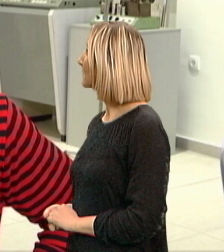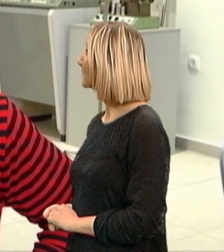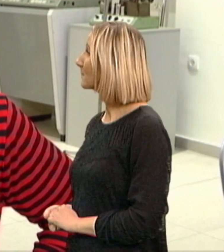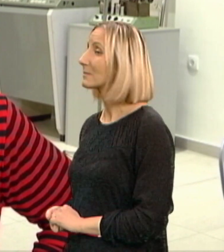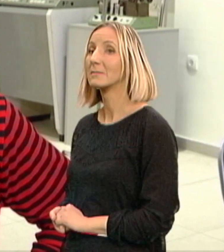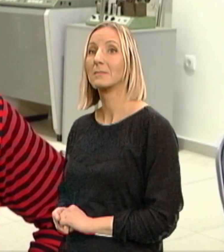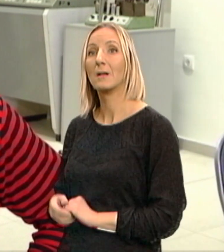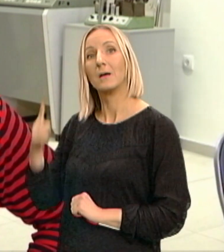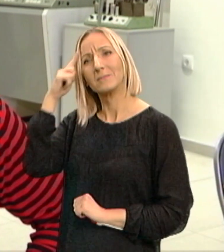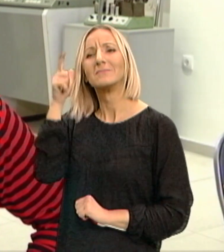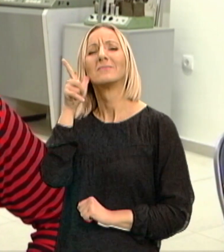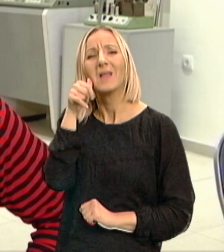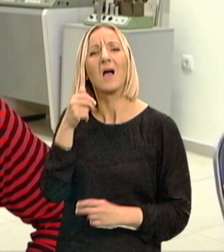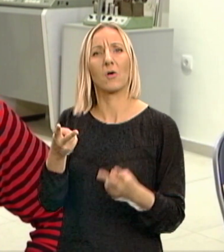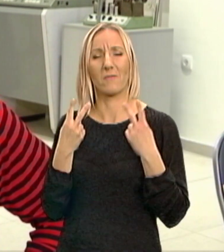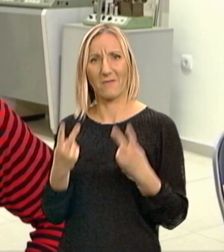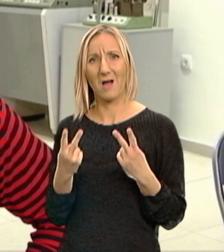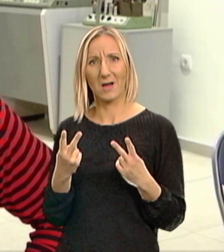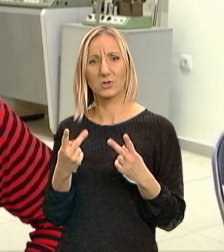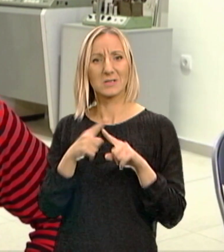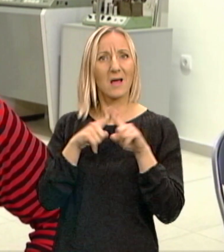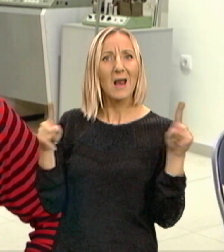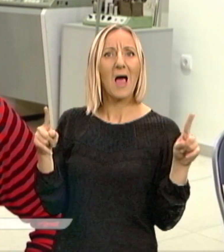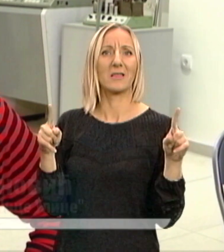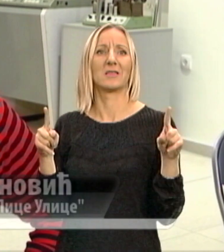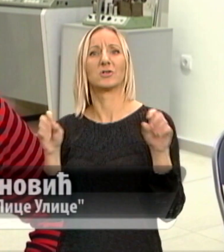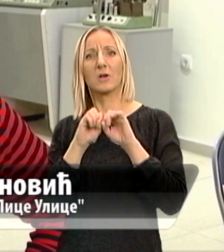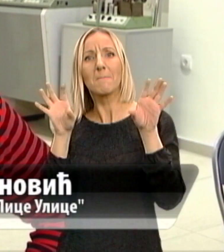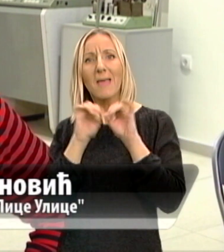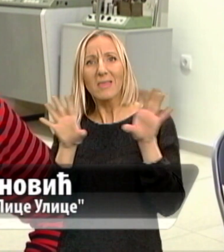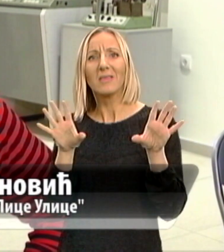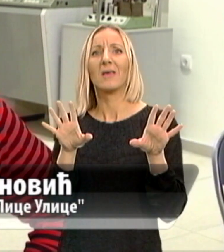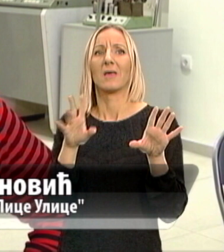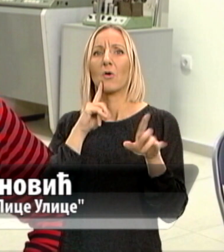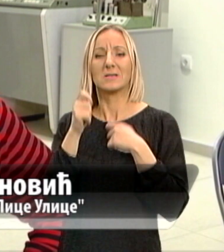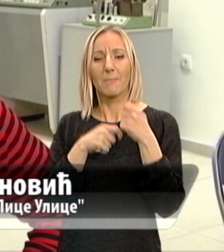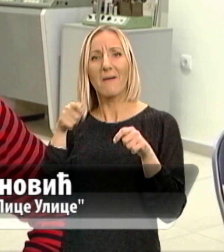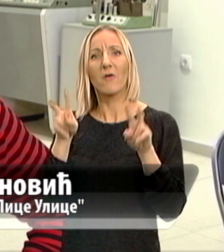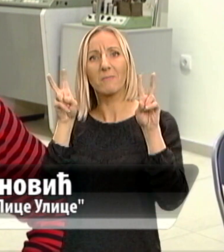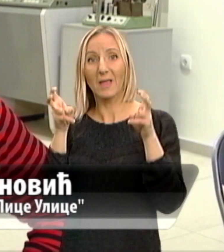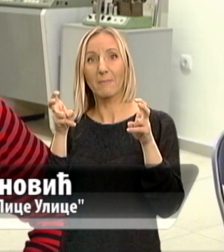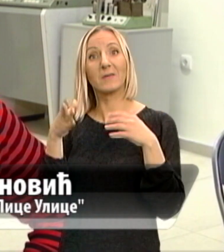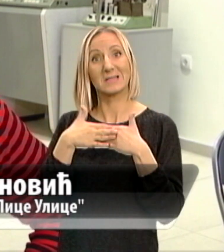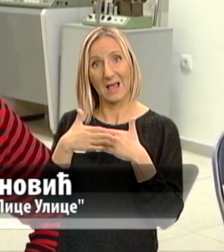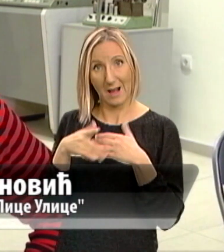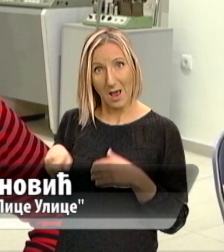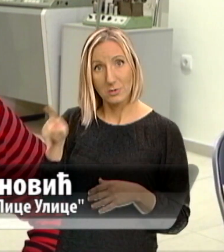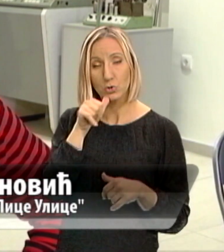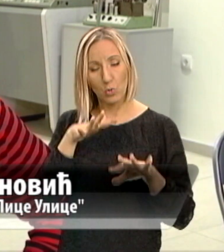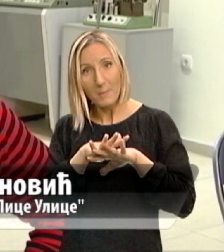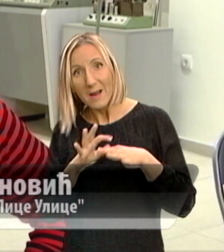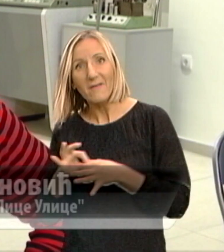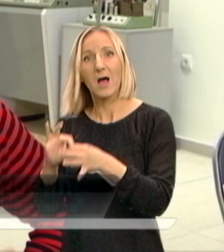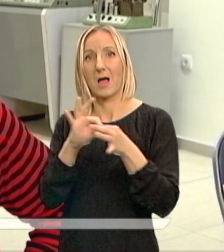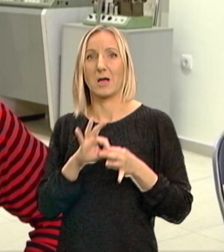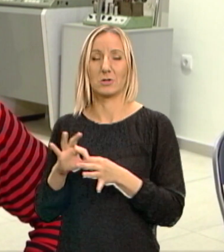Mislim da je jako važno da se različiti medijski formati koji se bave ovim temama nekako međusobno sarađuju i umrežavaju i imaju